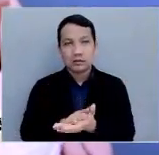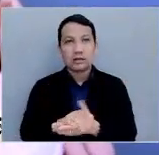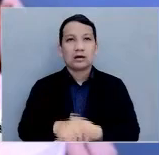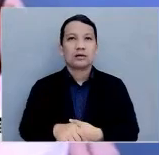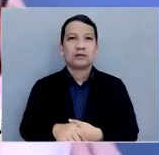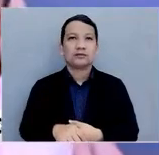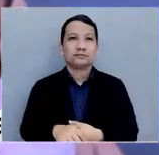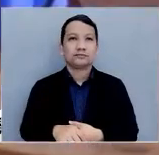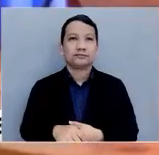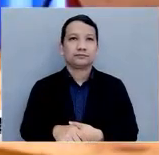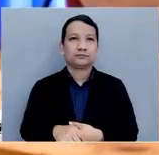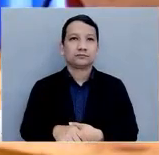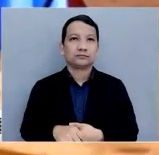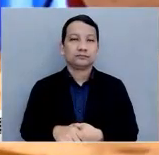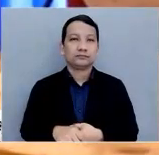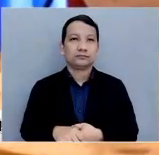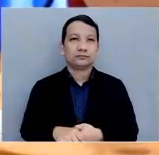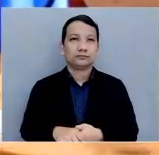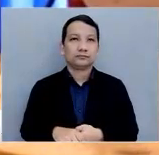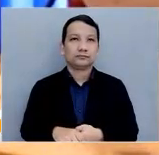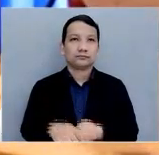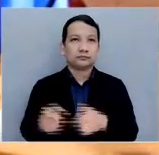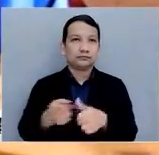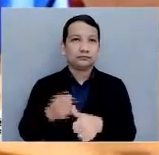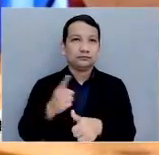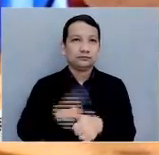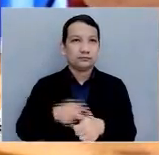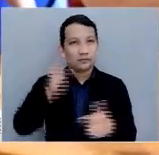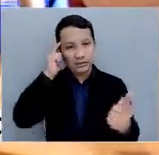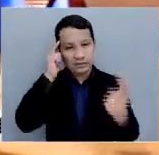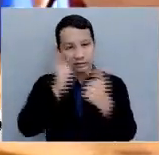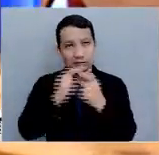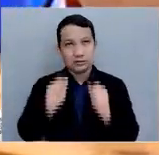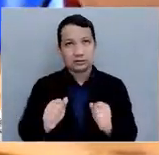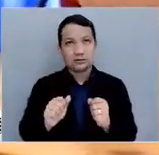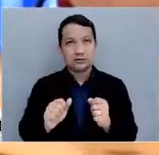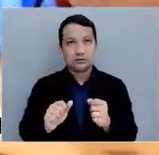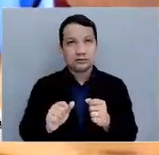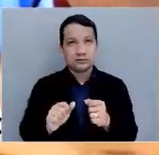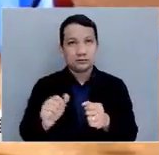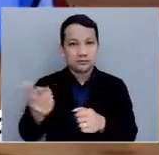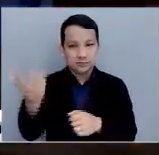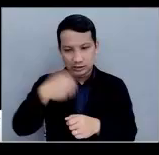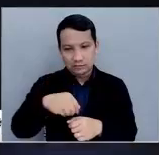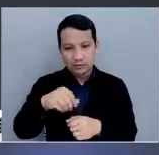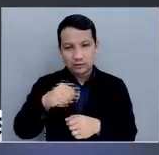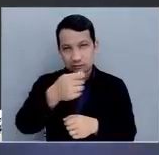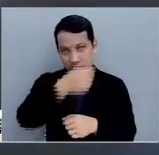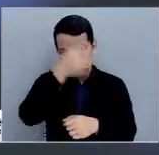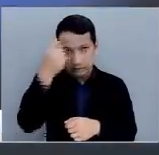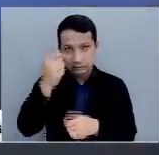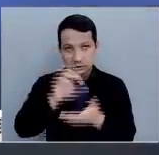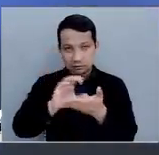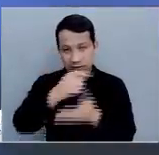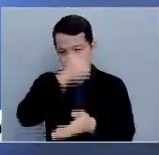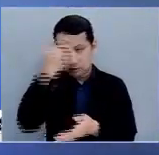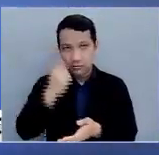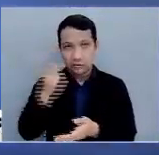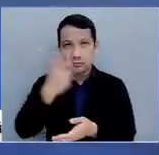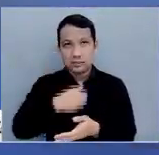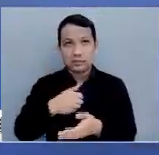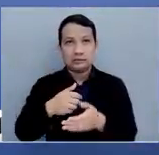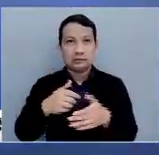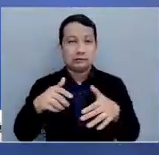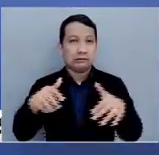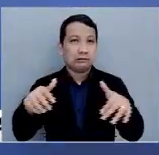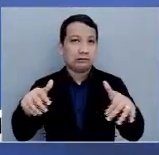talaga? So, yun yung number one na goal ko na mapagtapos sila na sa magandang paaralan. Pero hindi agad naging